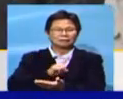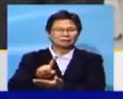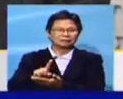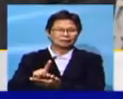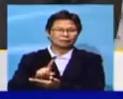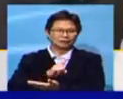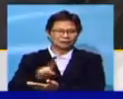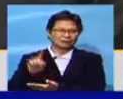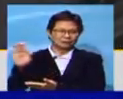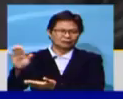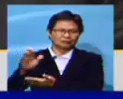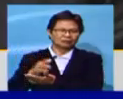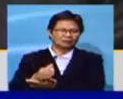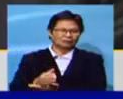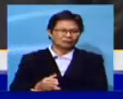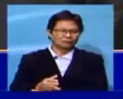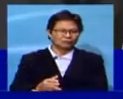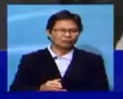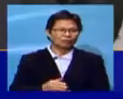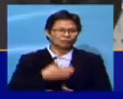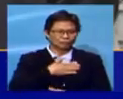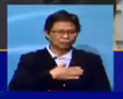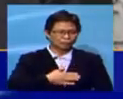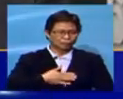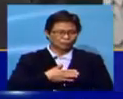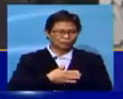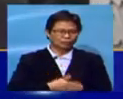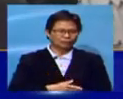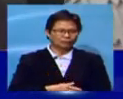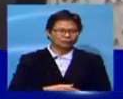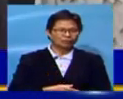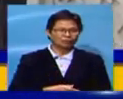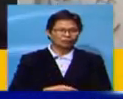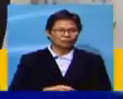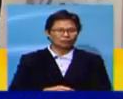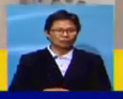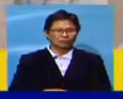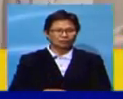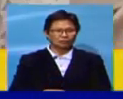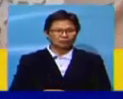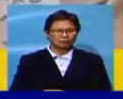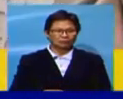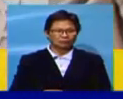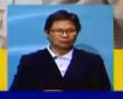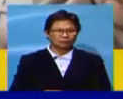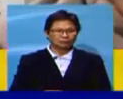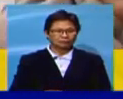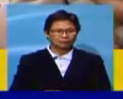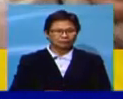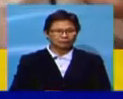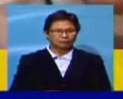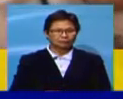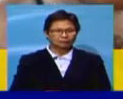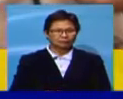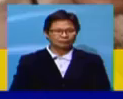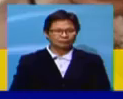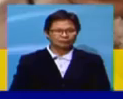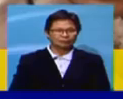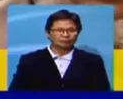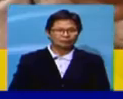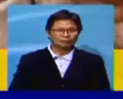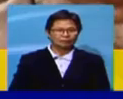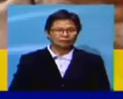it is aing relationship that we have enjoyed with Malaysia successive public figures have visited us